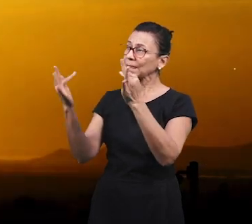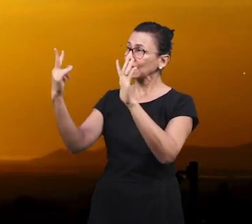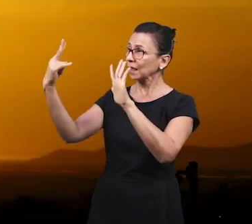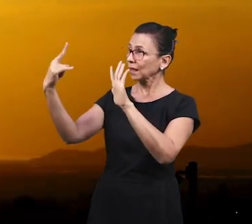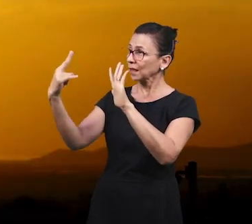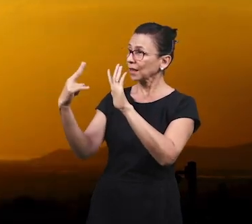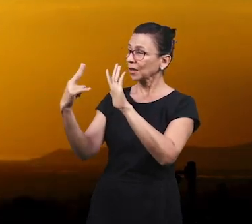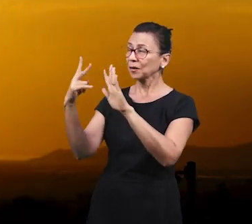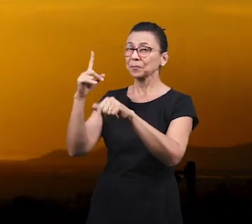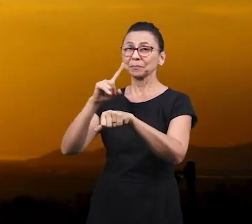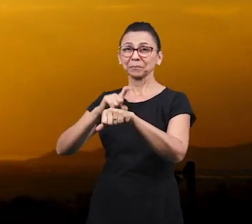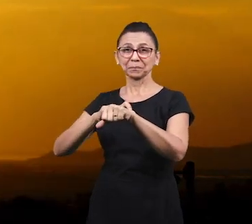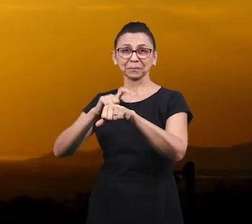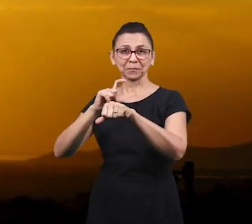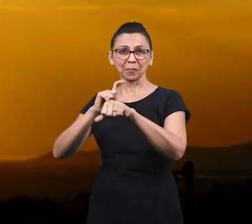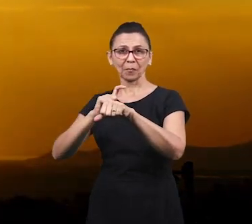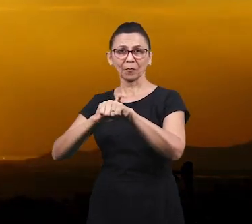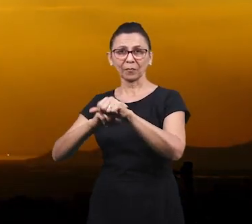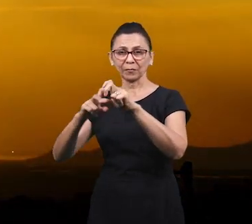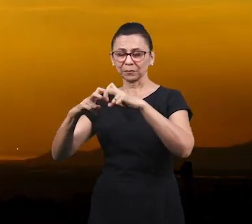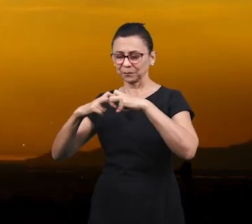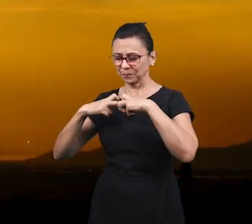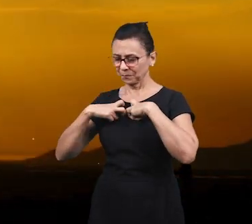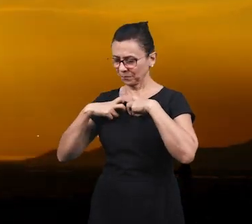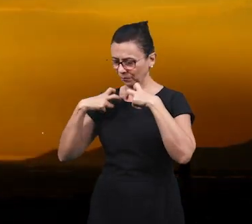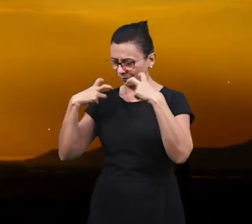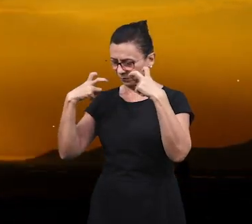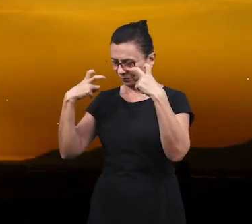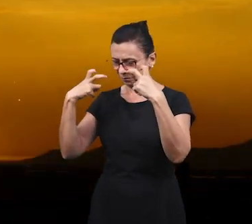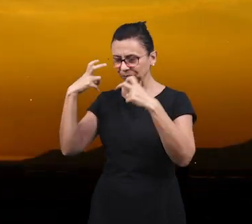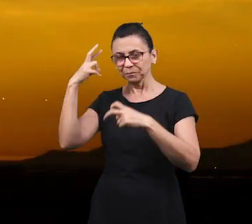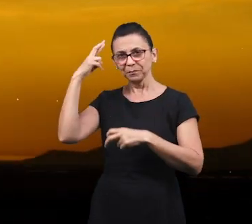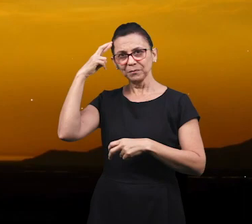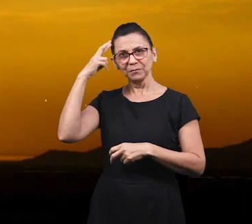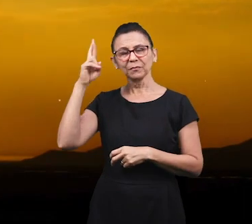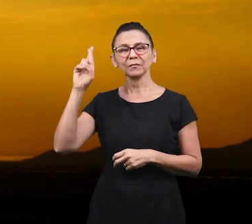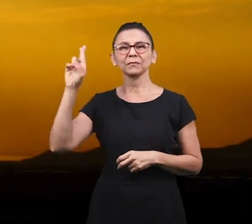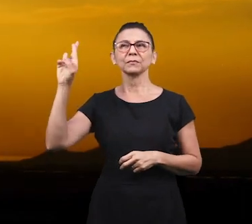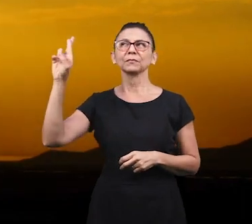voz quando a ti clamar.